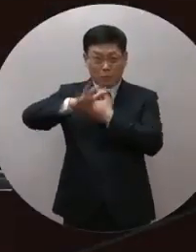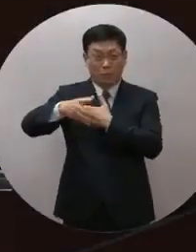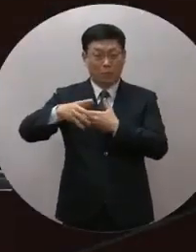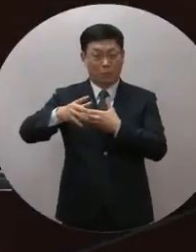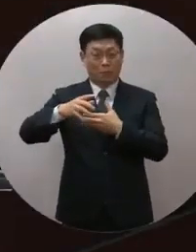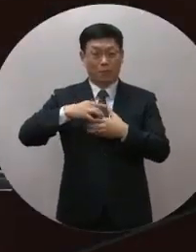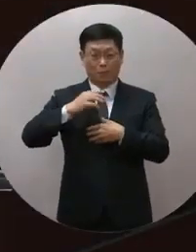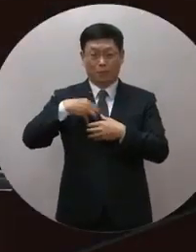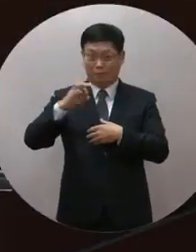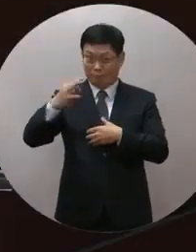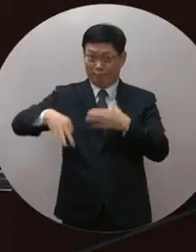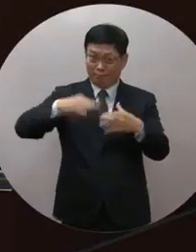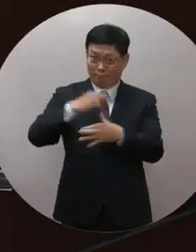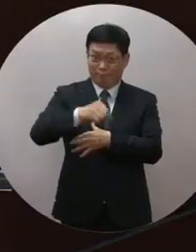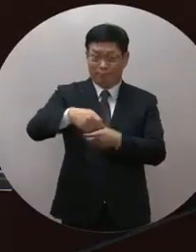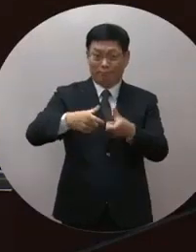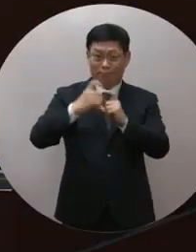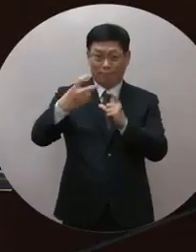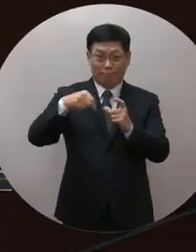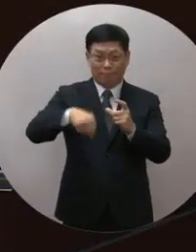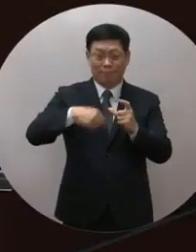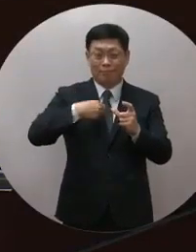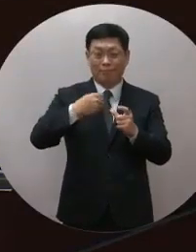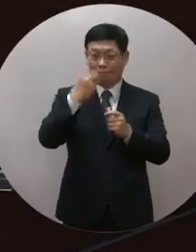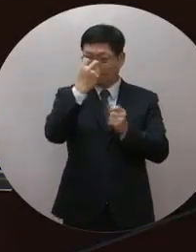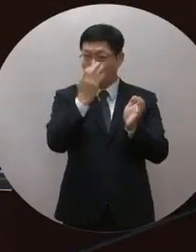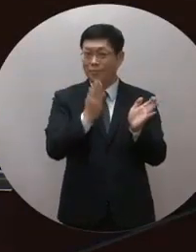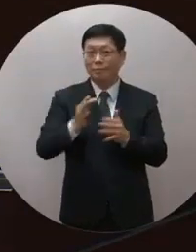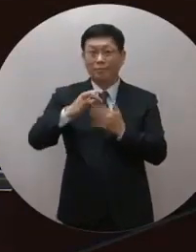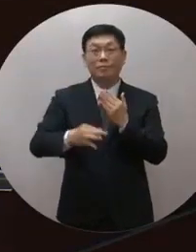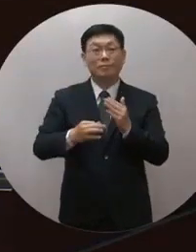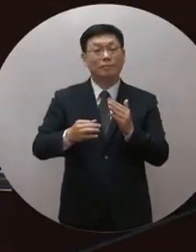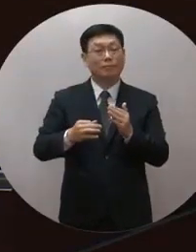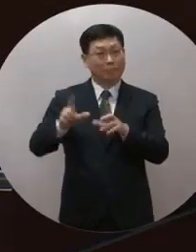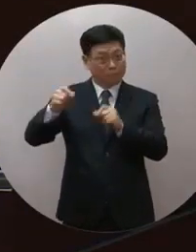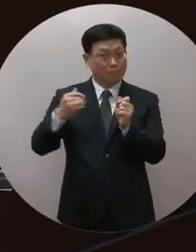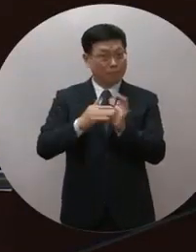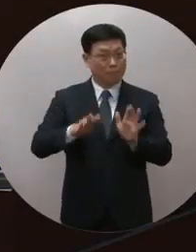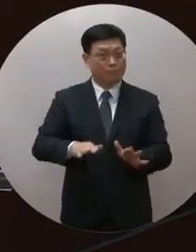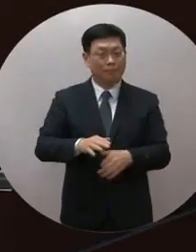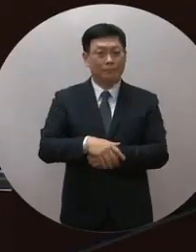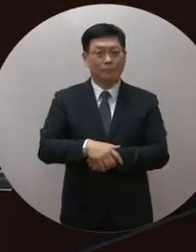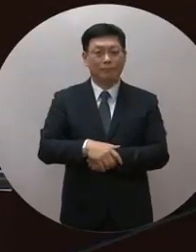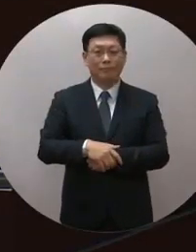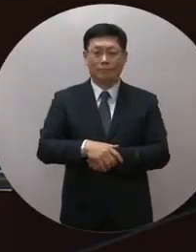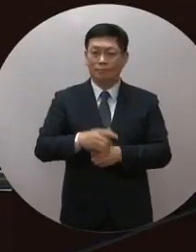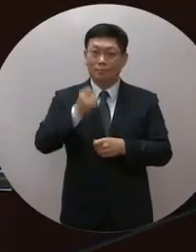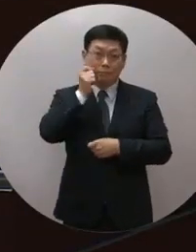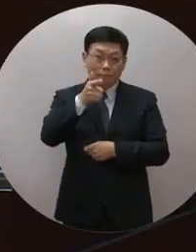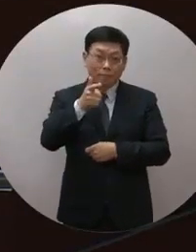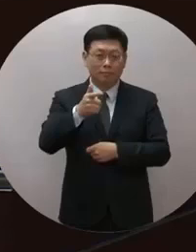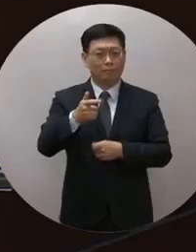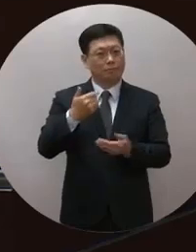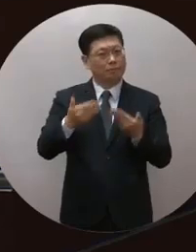金汇回管理条例，实行到今天才半年，